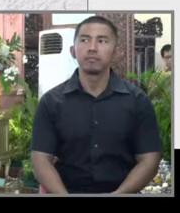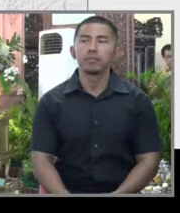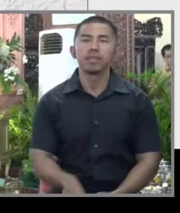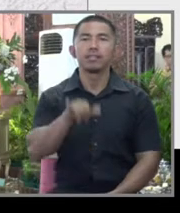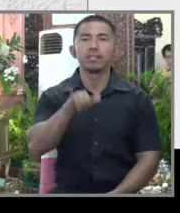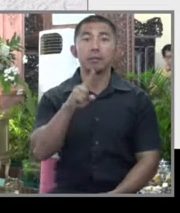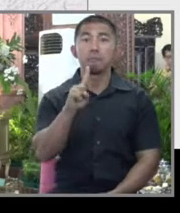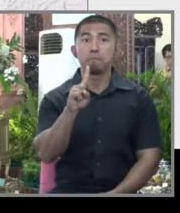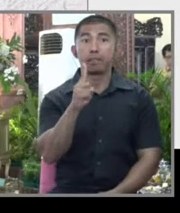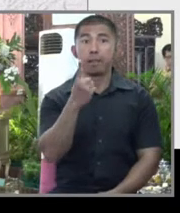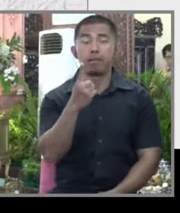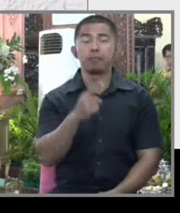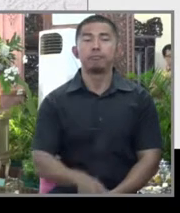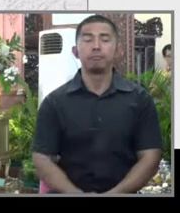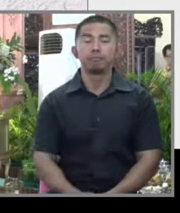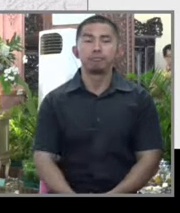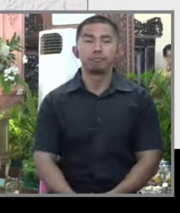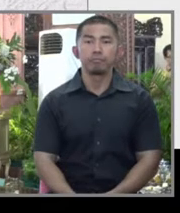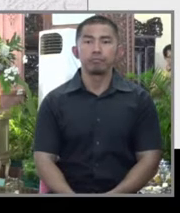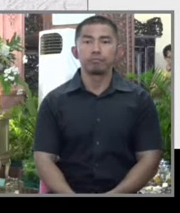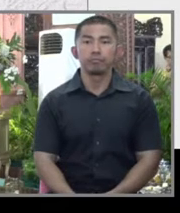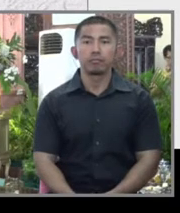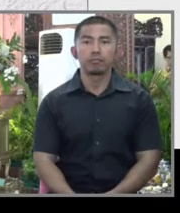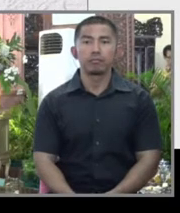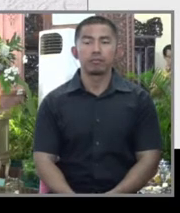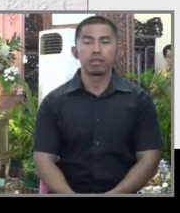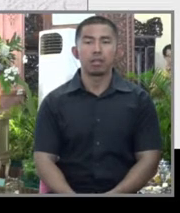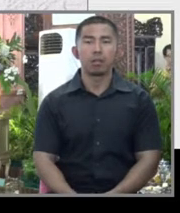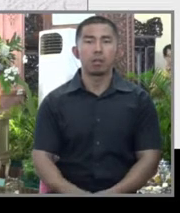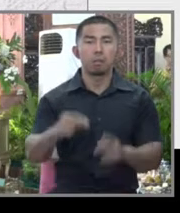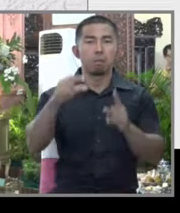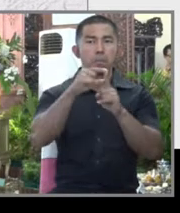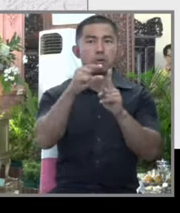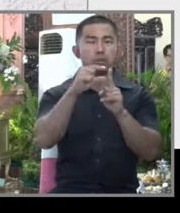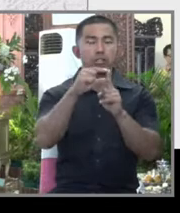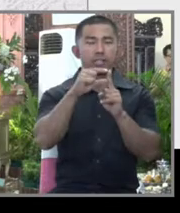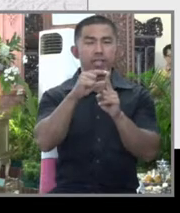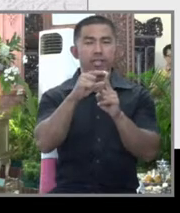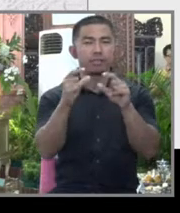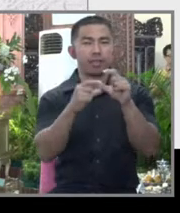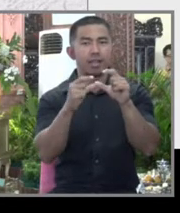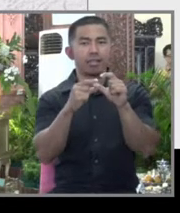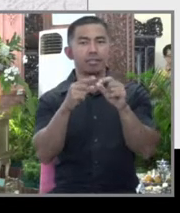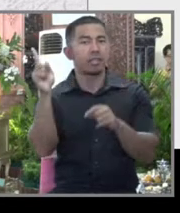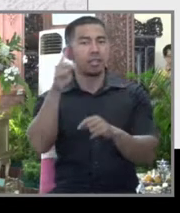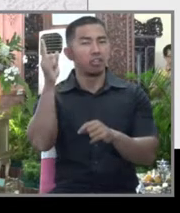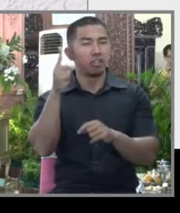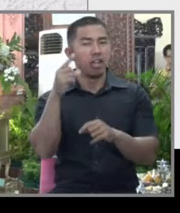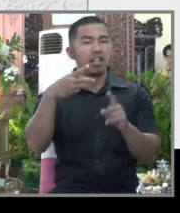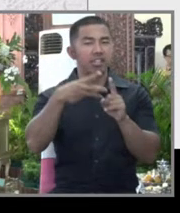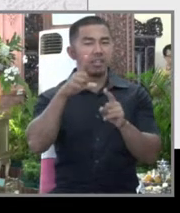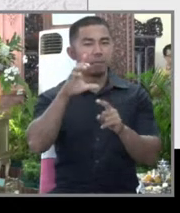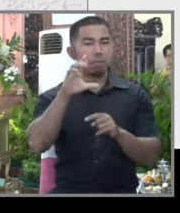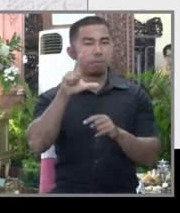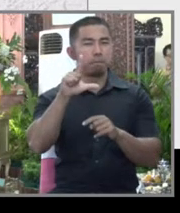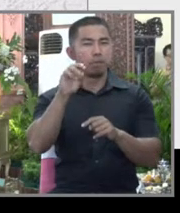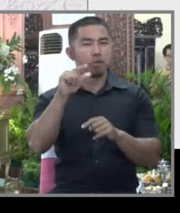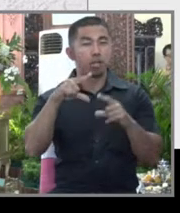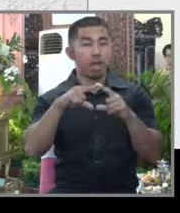Yang pertama Bapak, proyek strategis nasional yang ada di Kabupaten Blora adalah